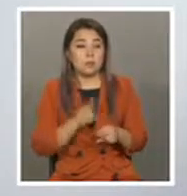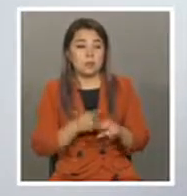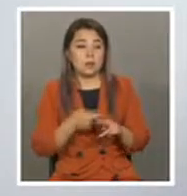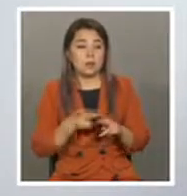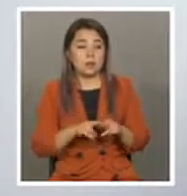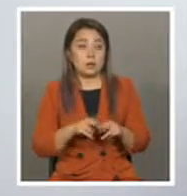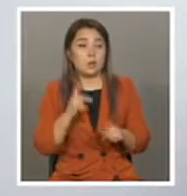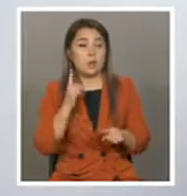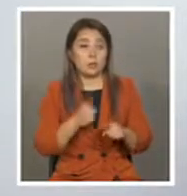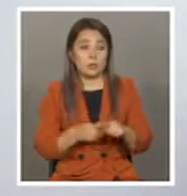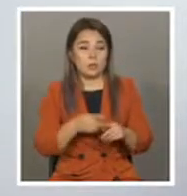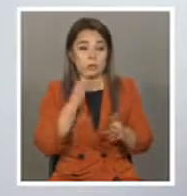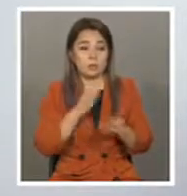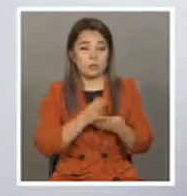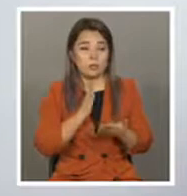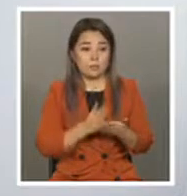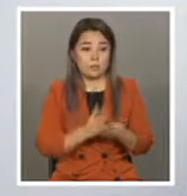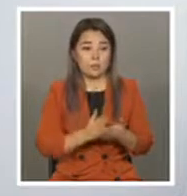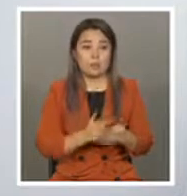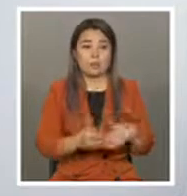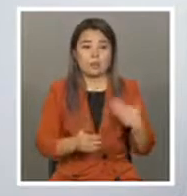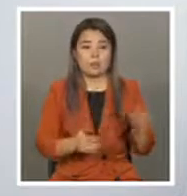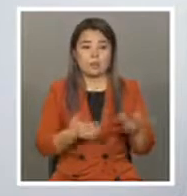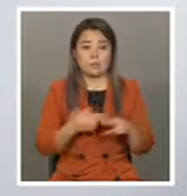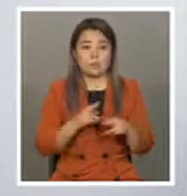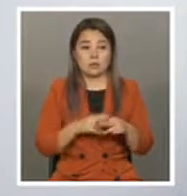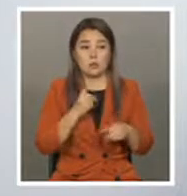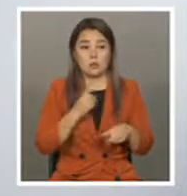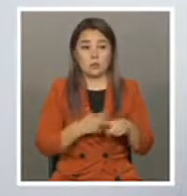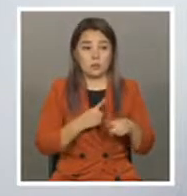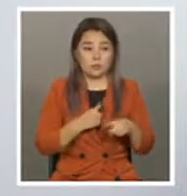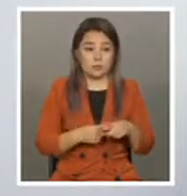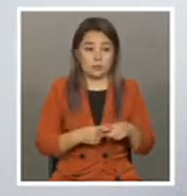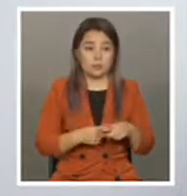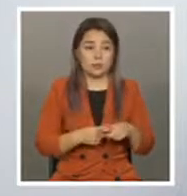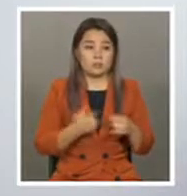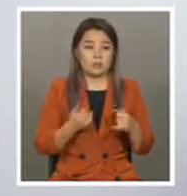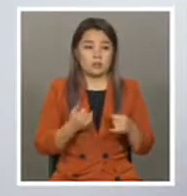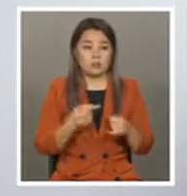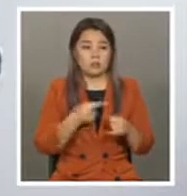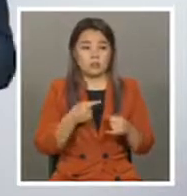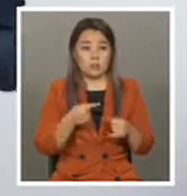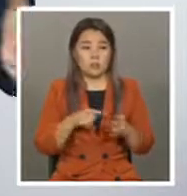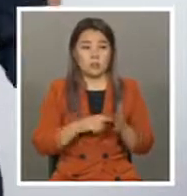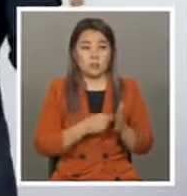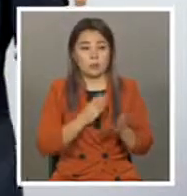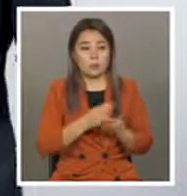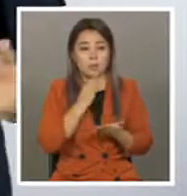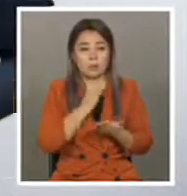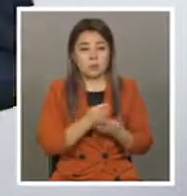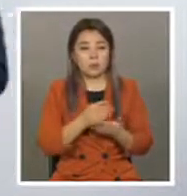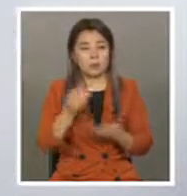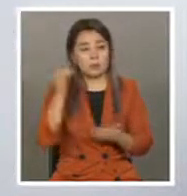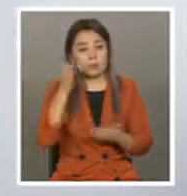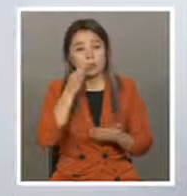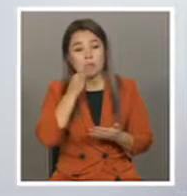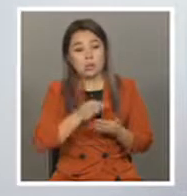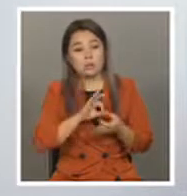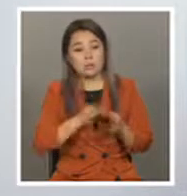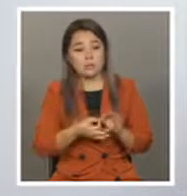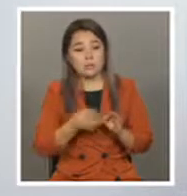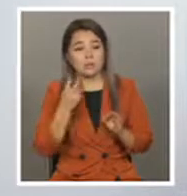болады. Теңдіктің оң жағы олай болса, екі түбірдің қосындысы оң болады, ал көбейтіндісі теріс болады. Ойлап қараңыздар, екі санды